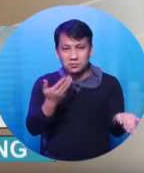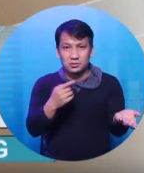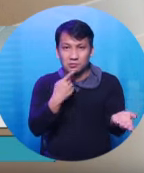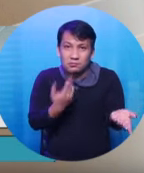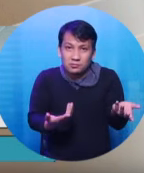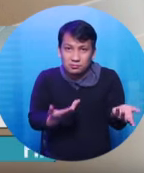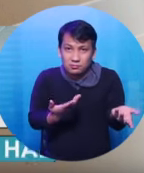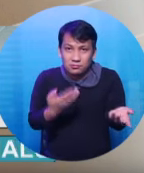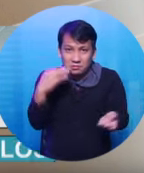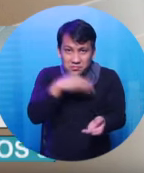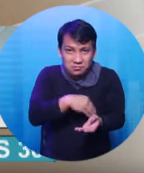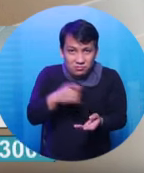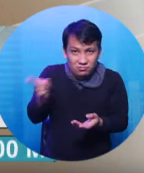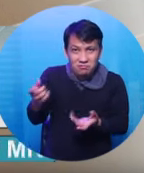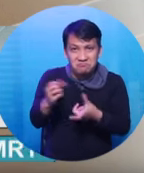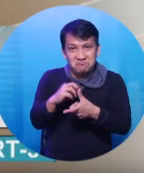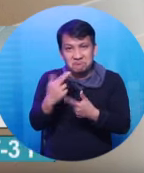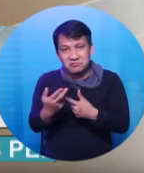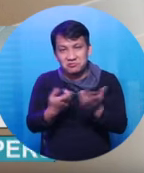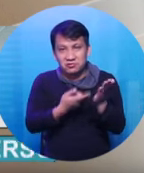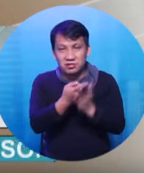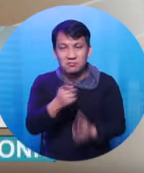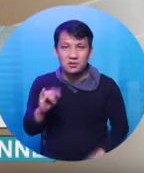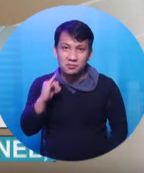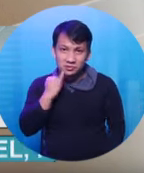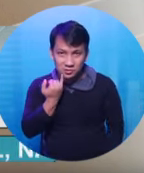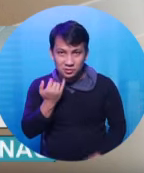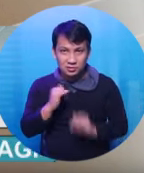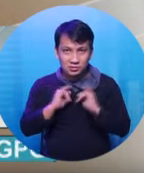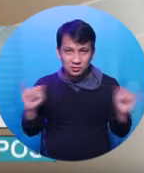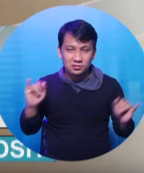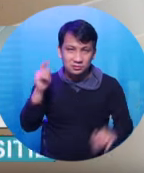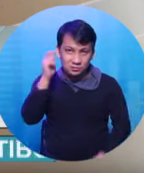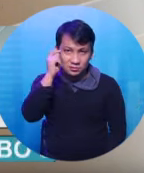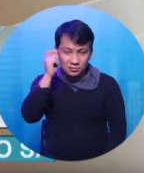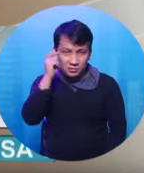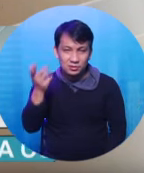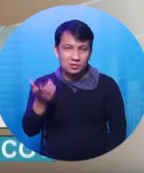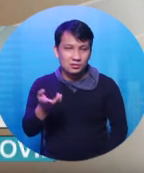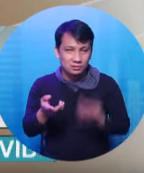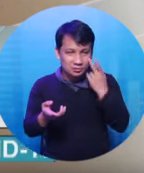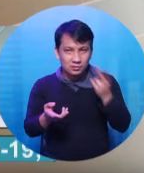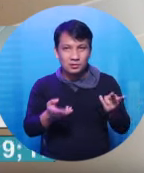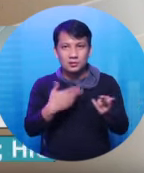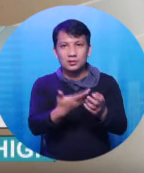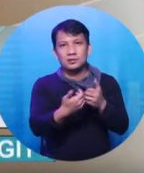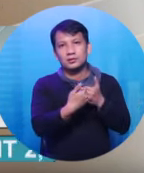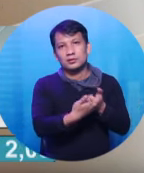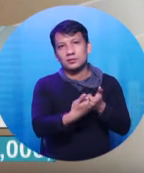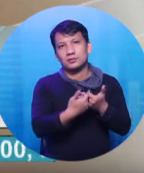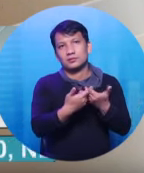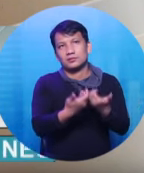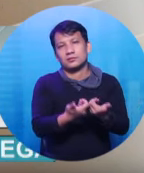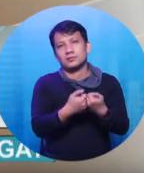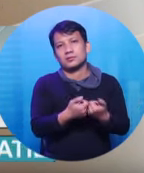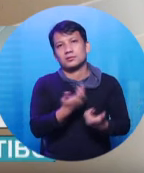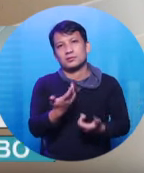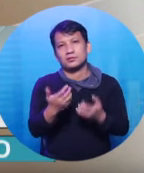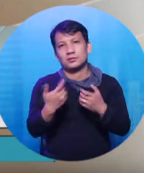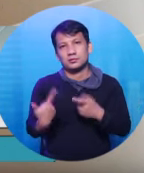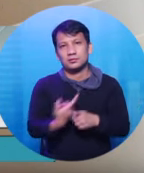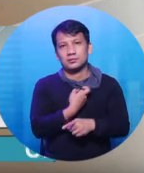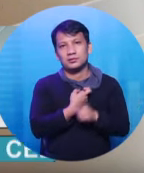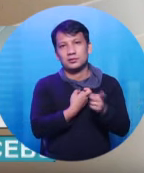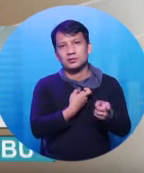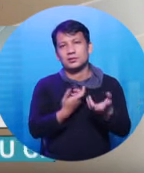malay natin, baka nag-seros din itong si Mark tulad nangyari kay Tyrone, meron kang ibang nakarelasyon, at